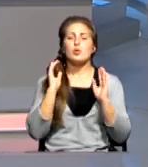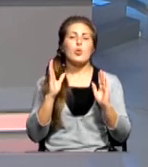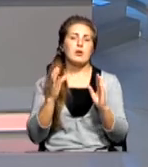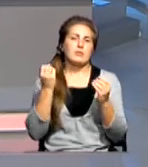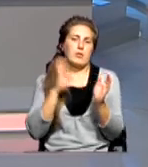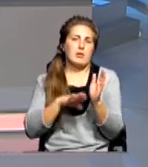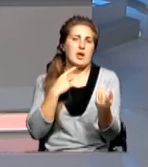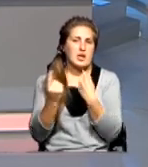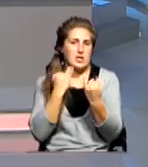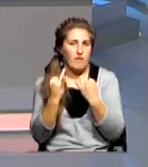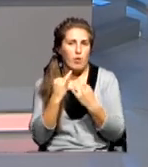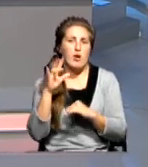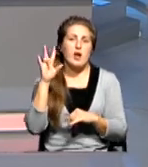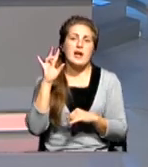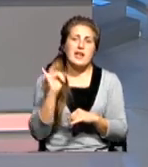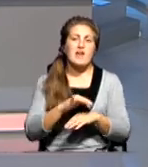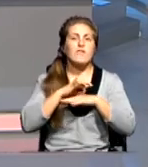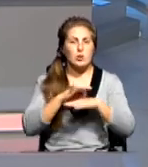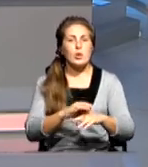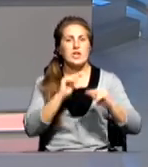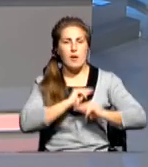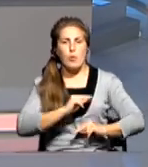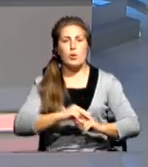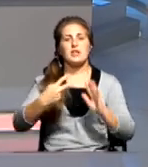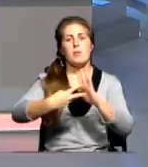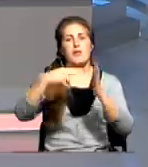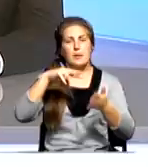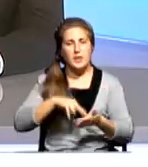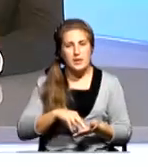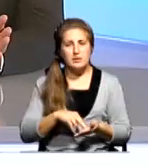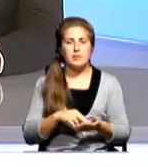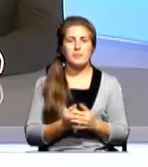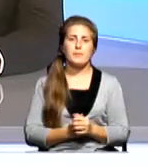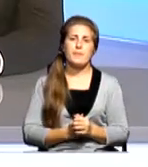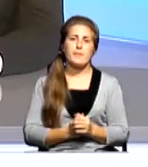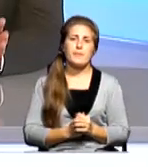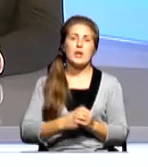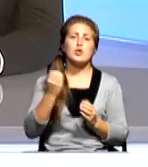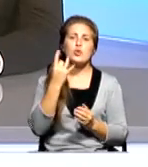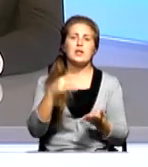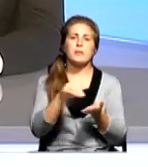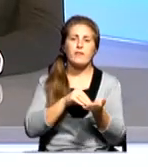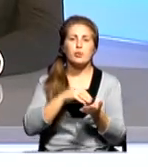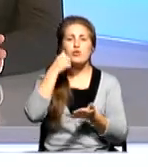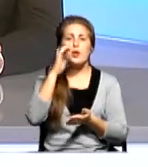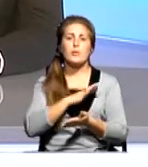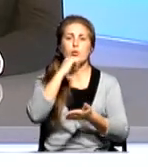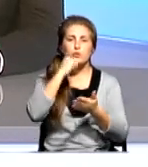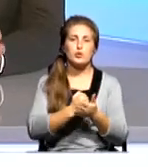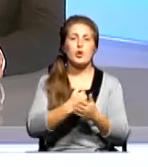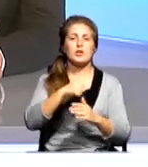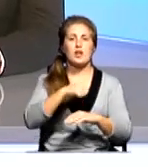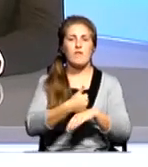все ведется работа планомерная еще раз повторюсь вчера был утвержден глава администрации